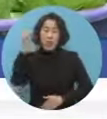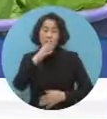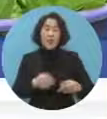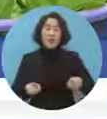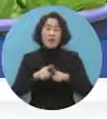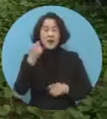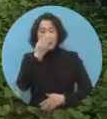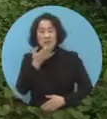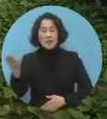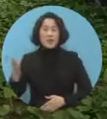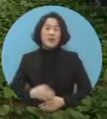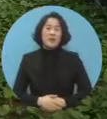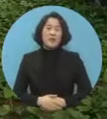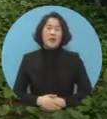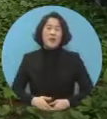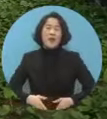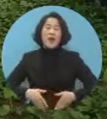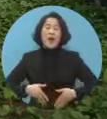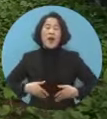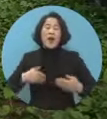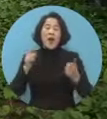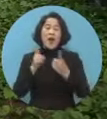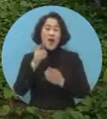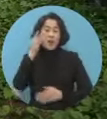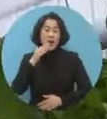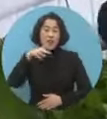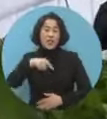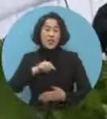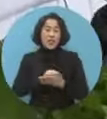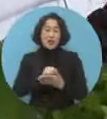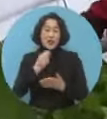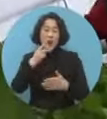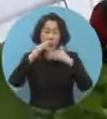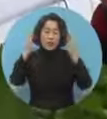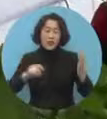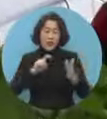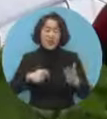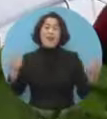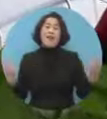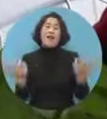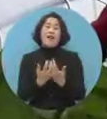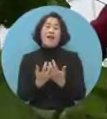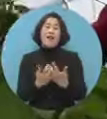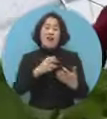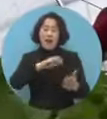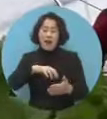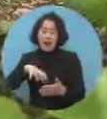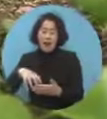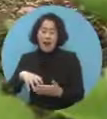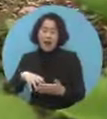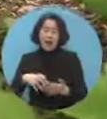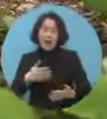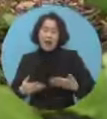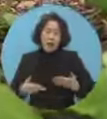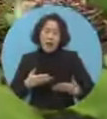함께 보시죠. 봄기호를 머금은 파릇한 치나물이 하우스 안에 가득합니다. 치나물을 수확하는 농부의